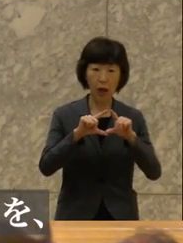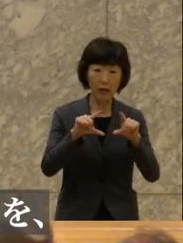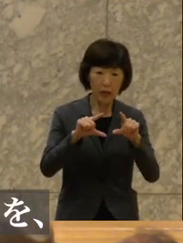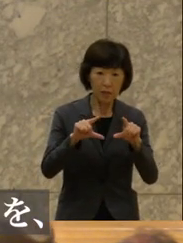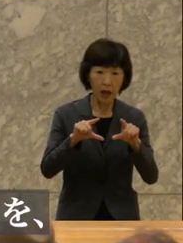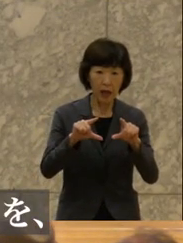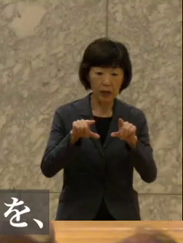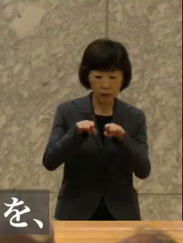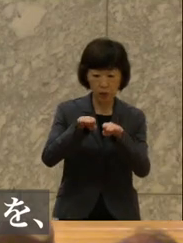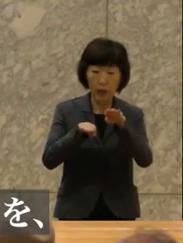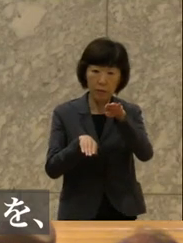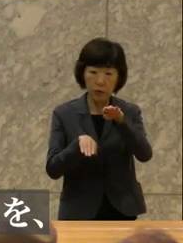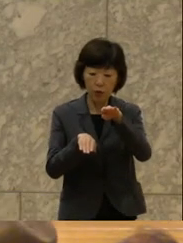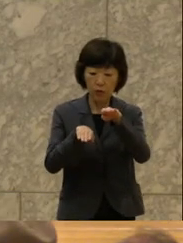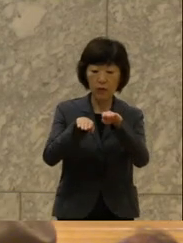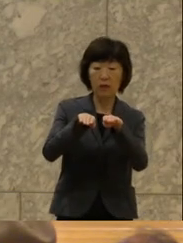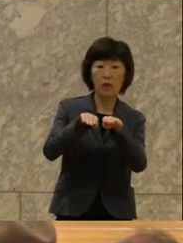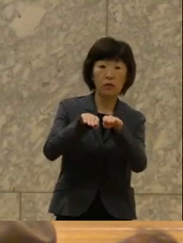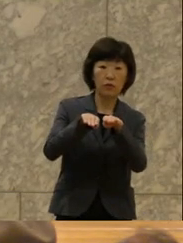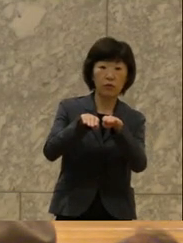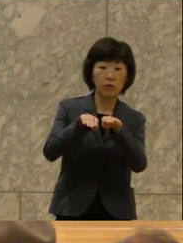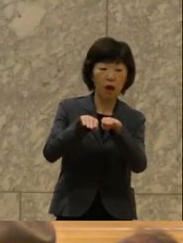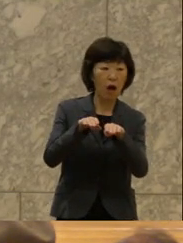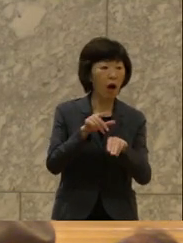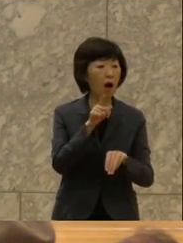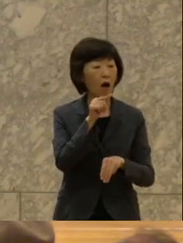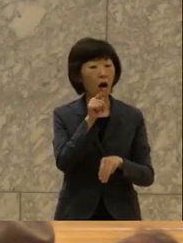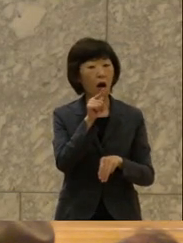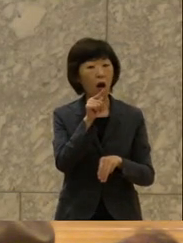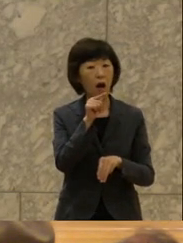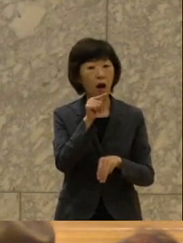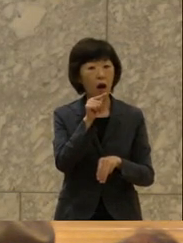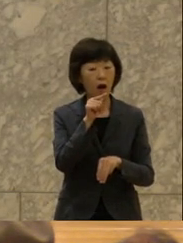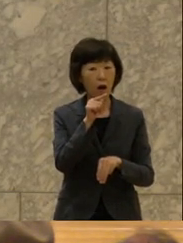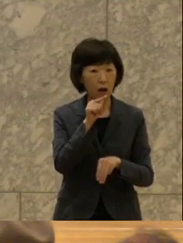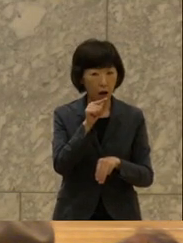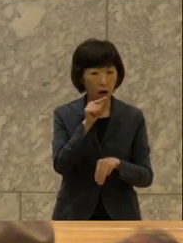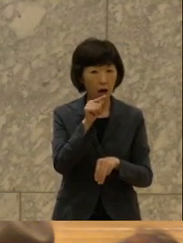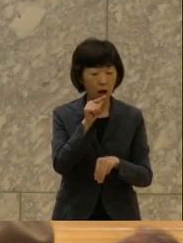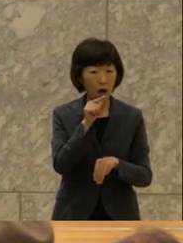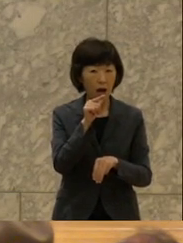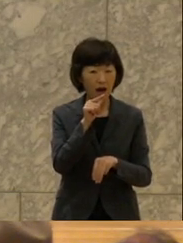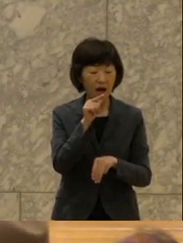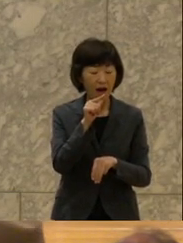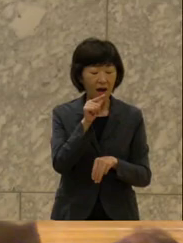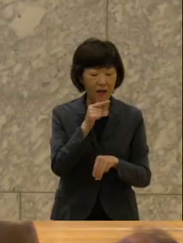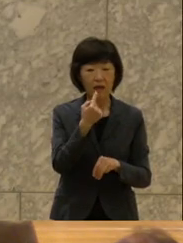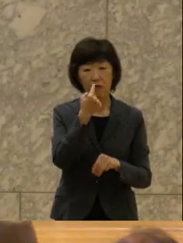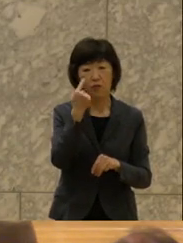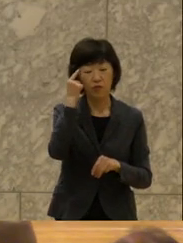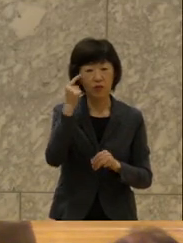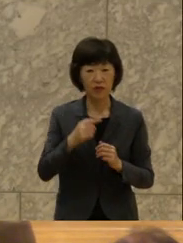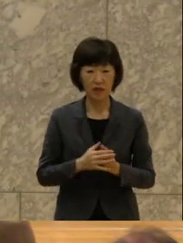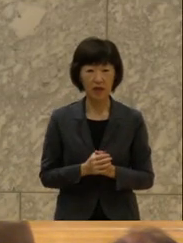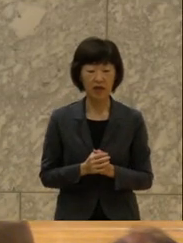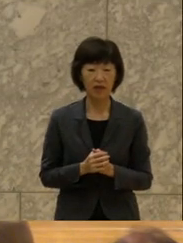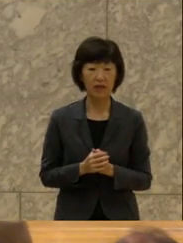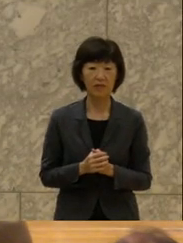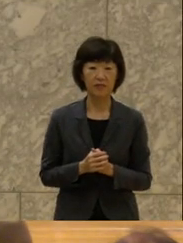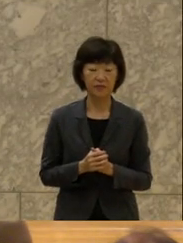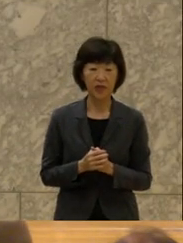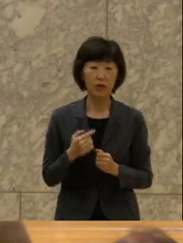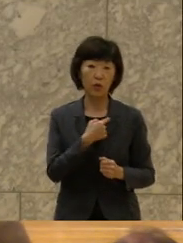を埋めていくということをあーそうそうみたいなそこに入れなかった私なんですけれどもはいあとそういった